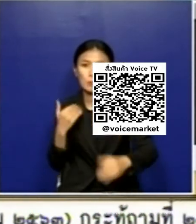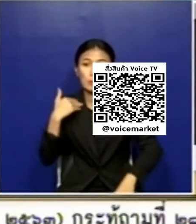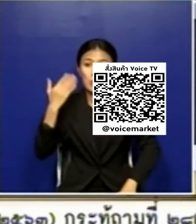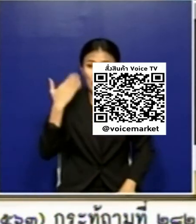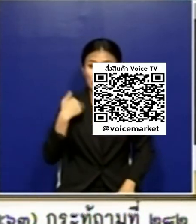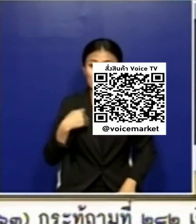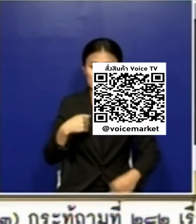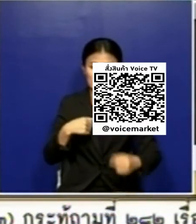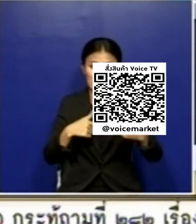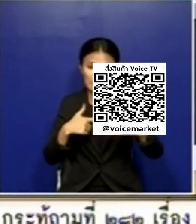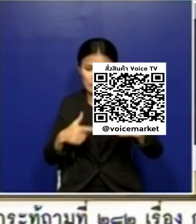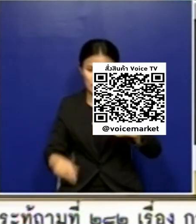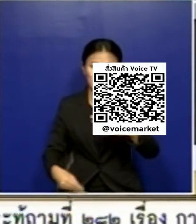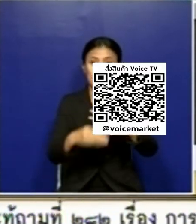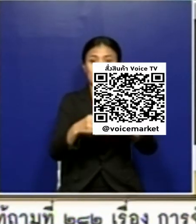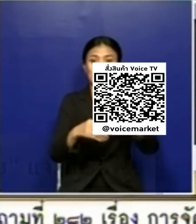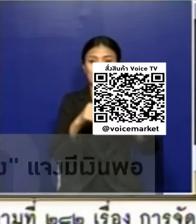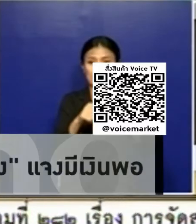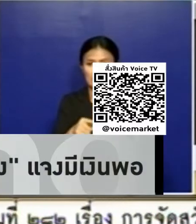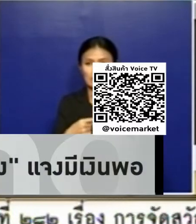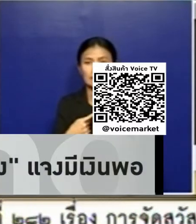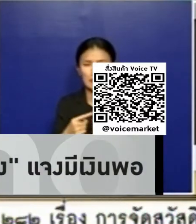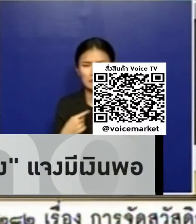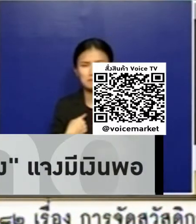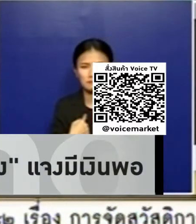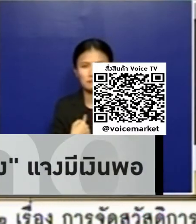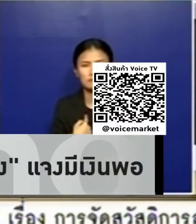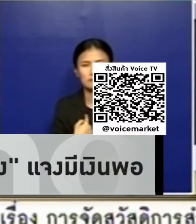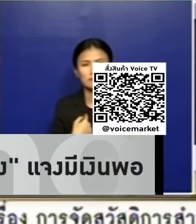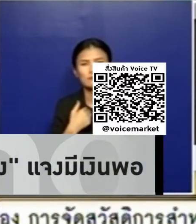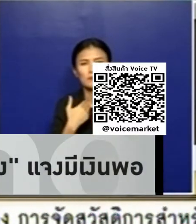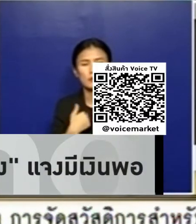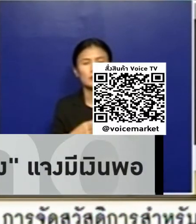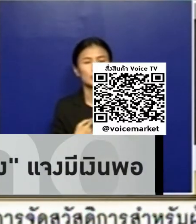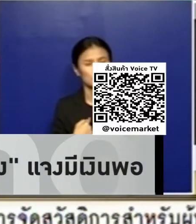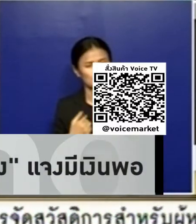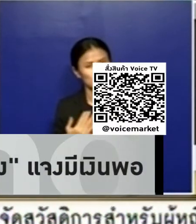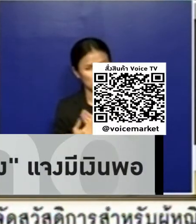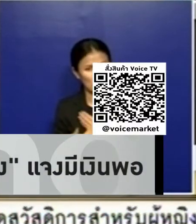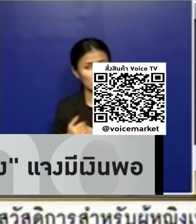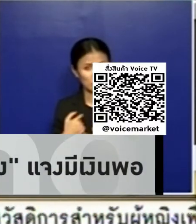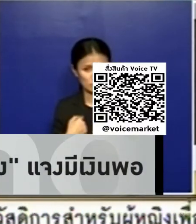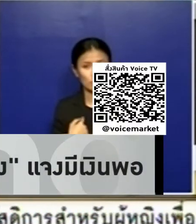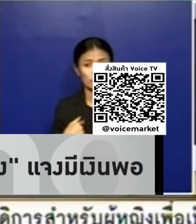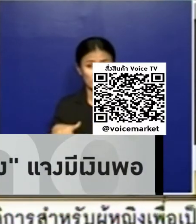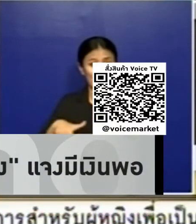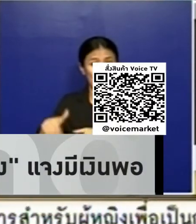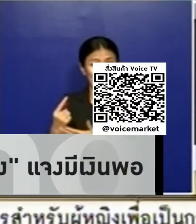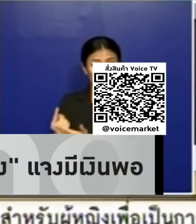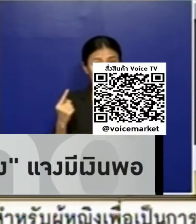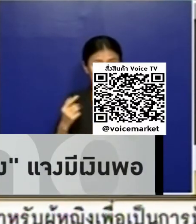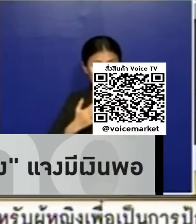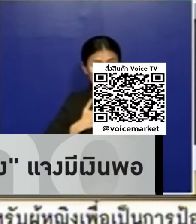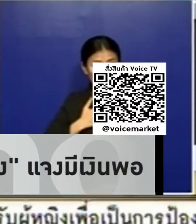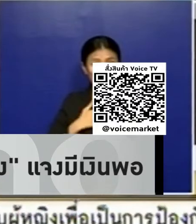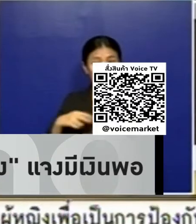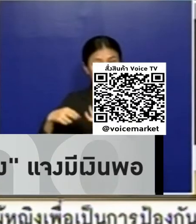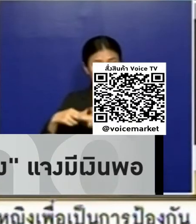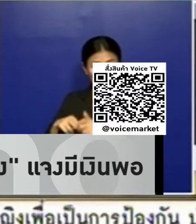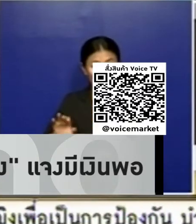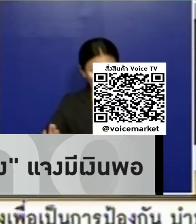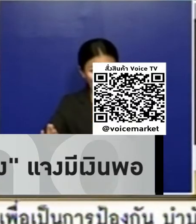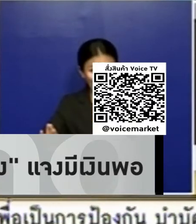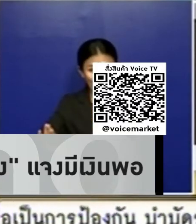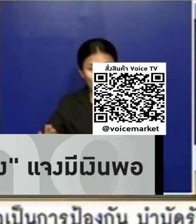ร์ทโฟนแม้รัฐบาลจะระบุนะครับให้ไปขึ้นทะเบียนที่ธนาคารแต่ถามว่าเมื่อจะโอนเงินนะครับช่วยเหลือผ่านแอปพลิเคชันเป๋าตังค